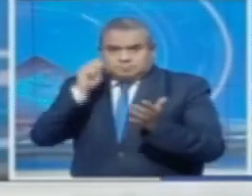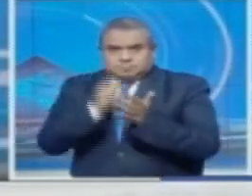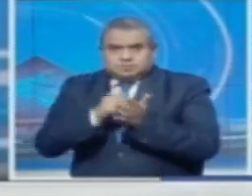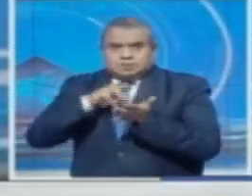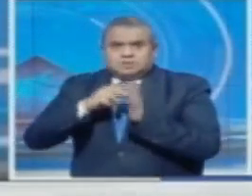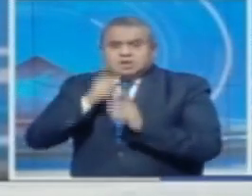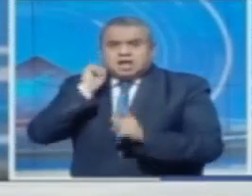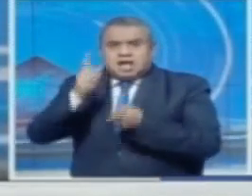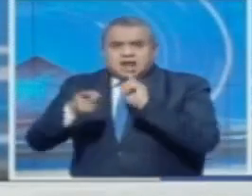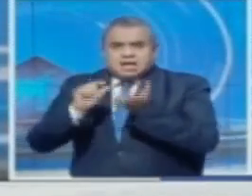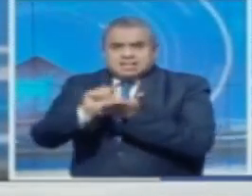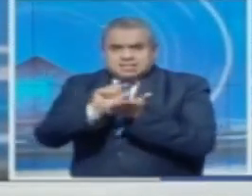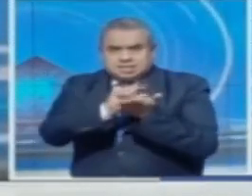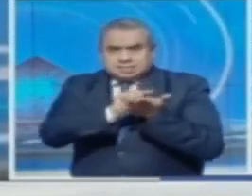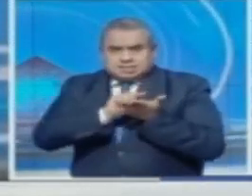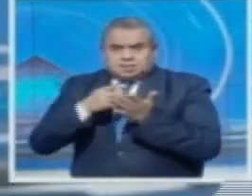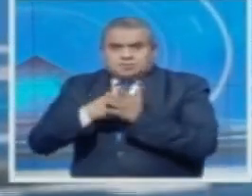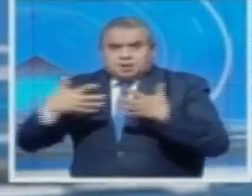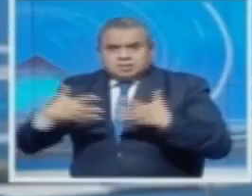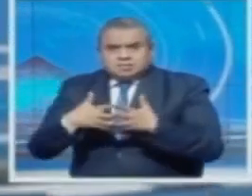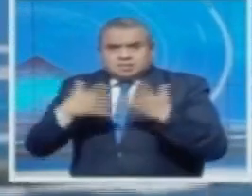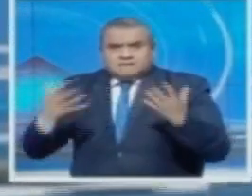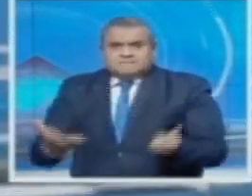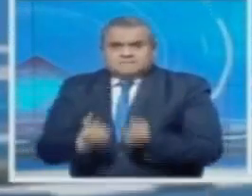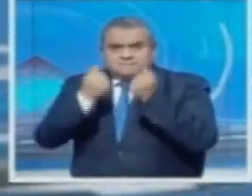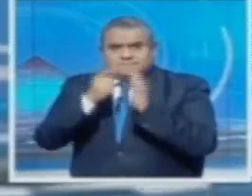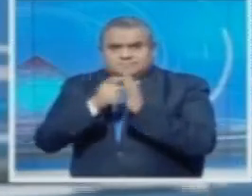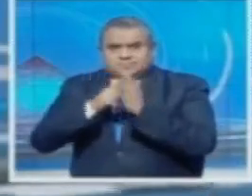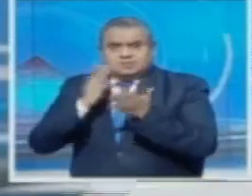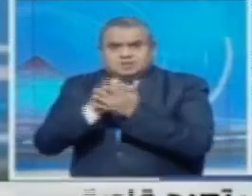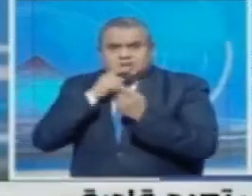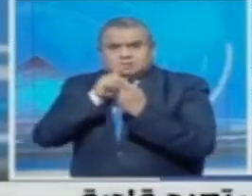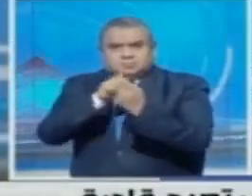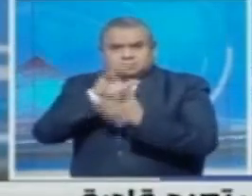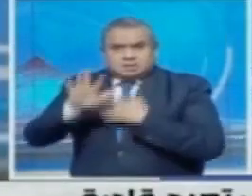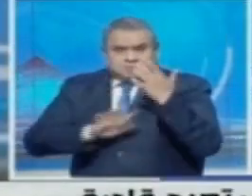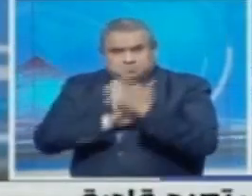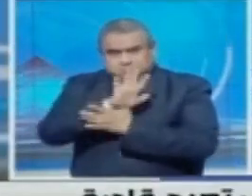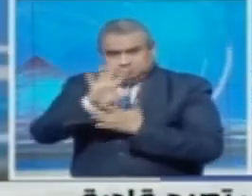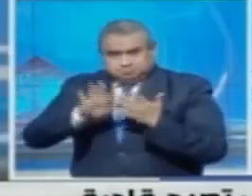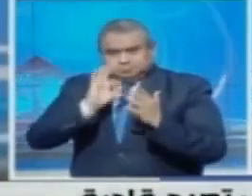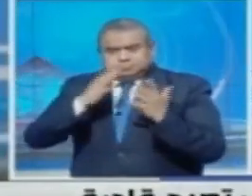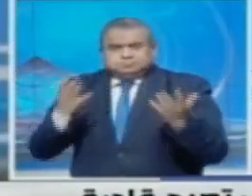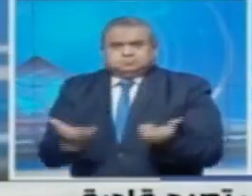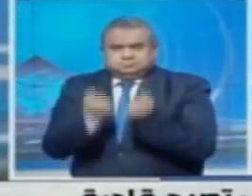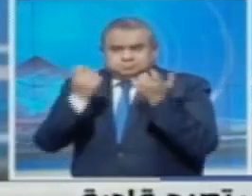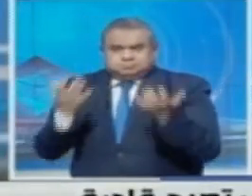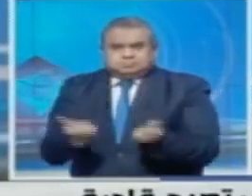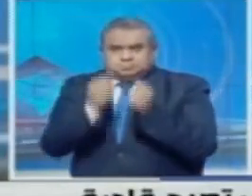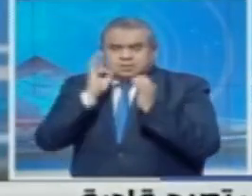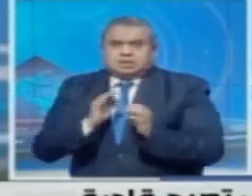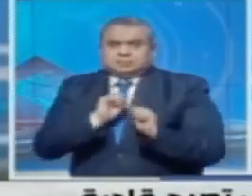الجديد يفرض على جميع الدول التكاتف حتى تصبح قادرة على الصمود أمام الأزمات